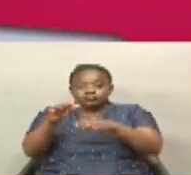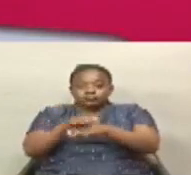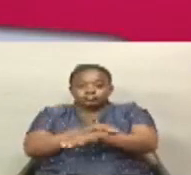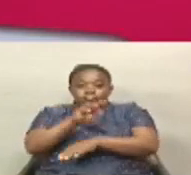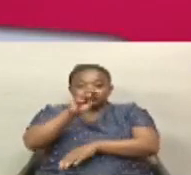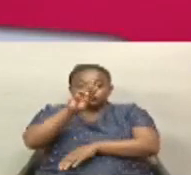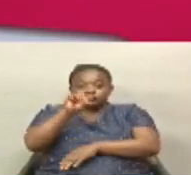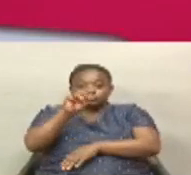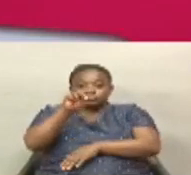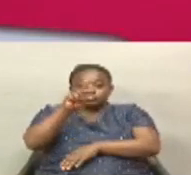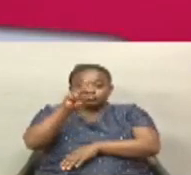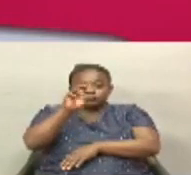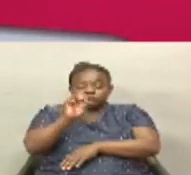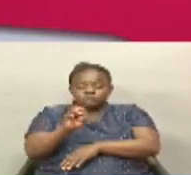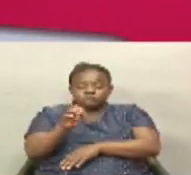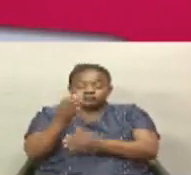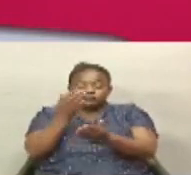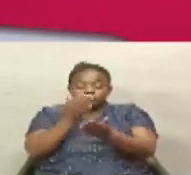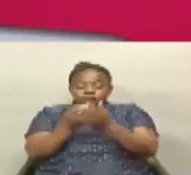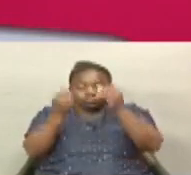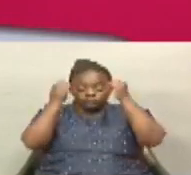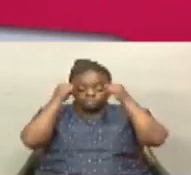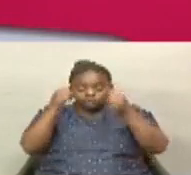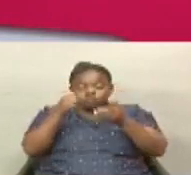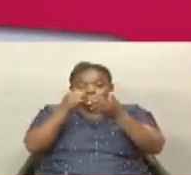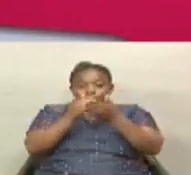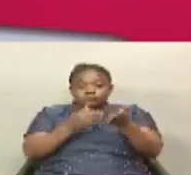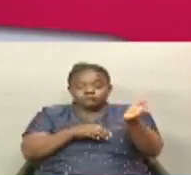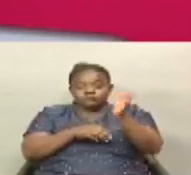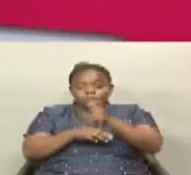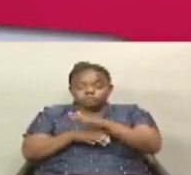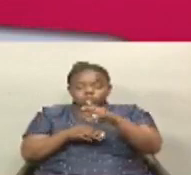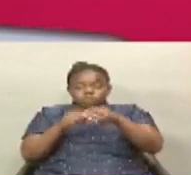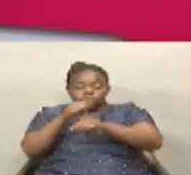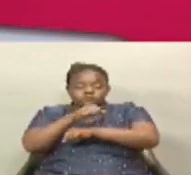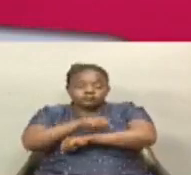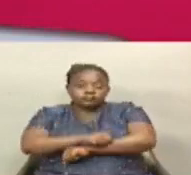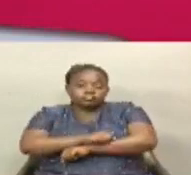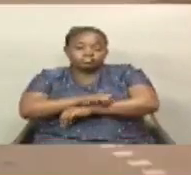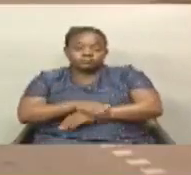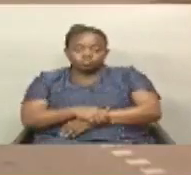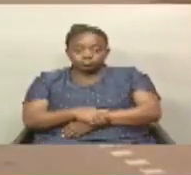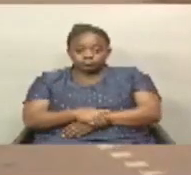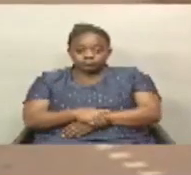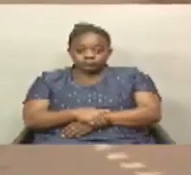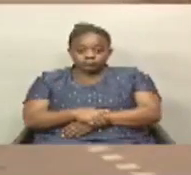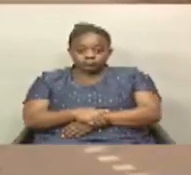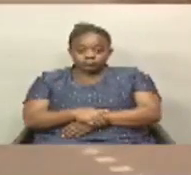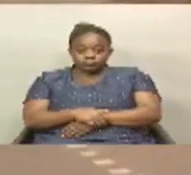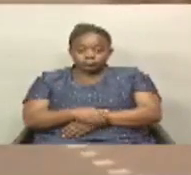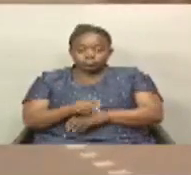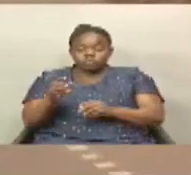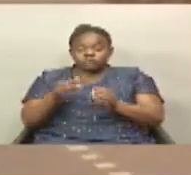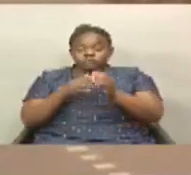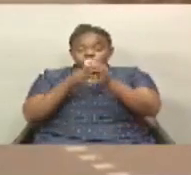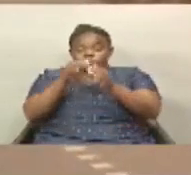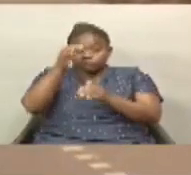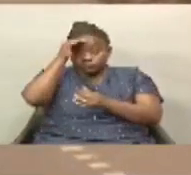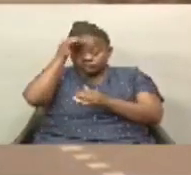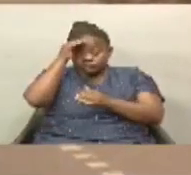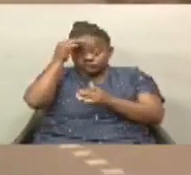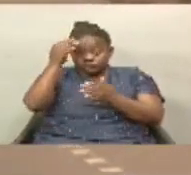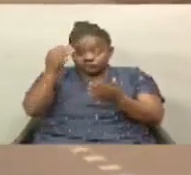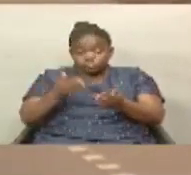Michael Lubowa n'asaba pulezidenti adduukirire mu kuzzaawo essomero lino abatwala poliisi ebiduka mu ggwanga